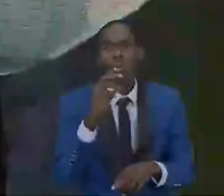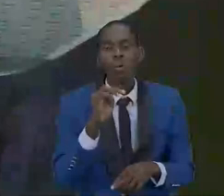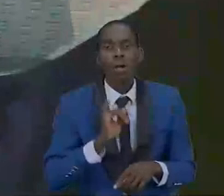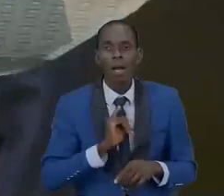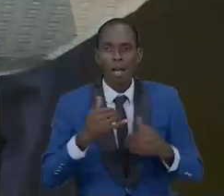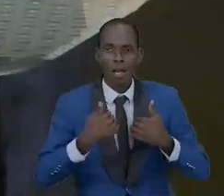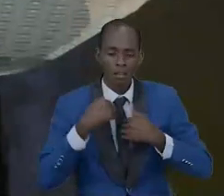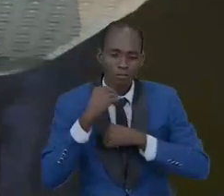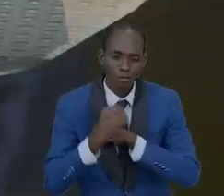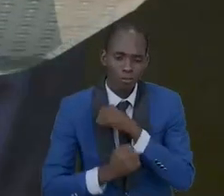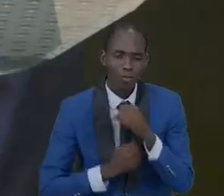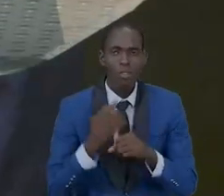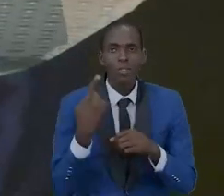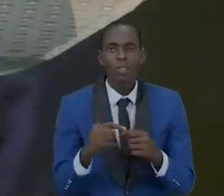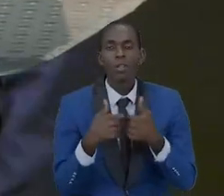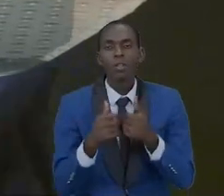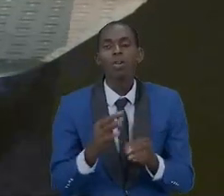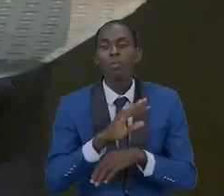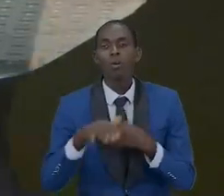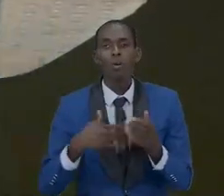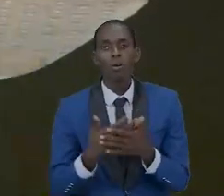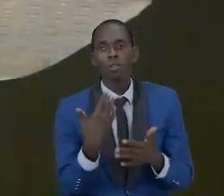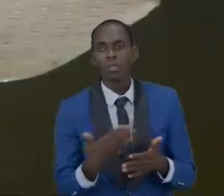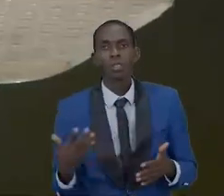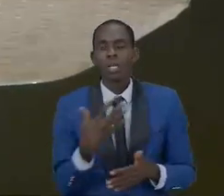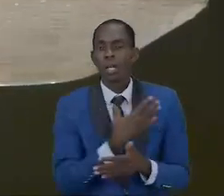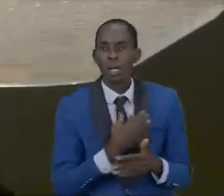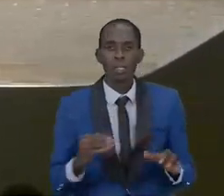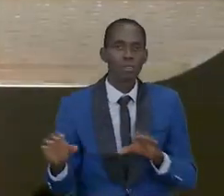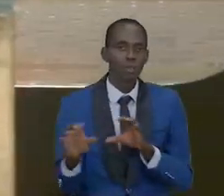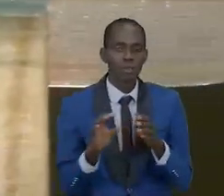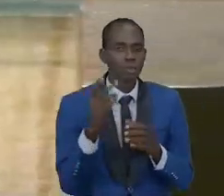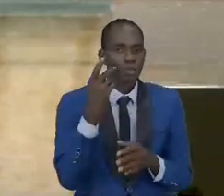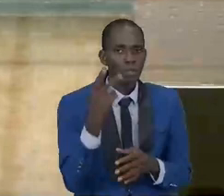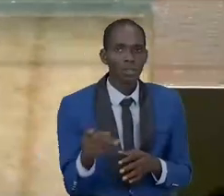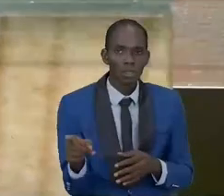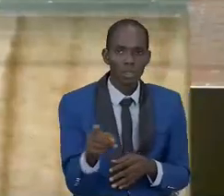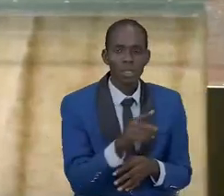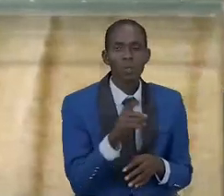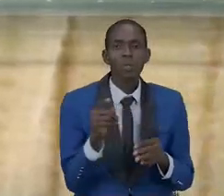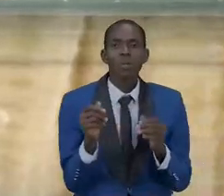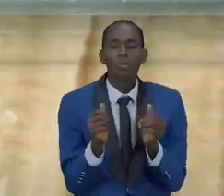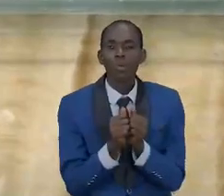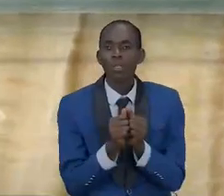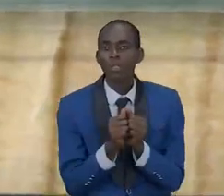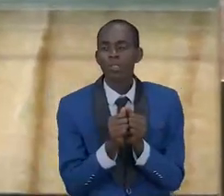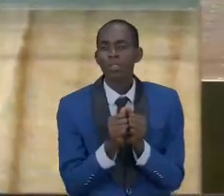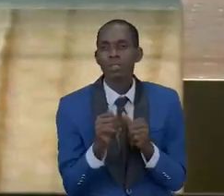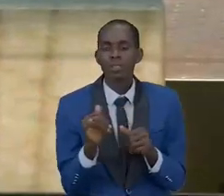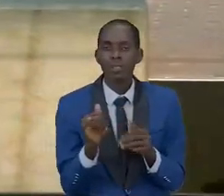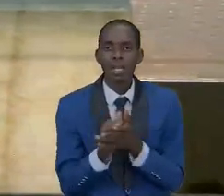à tout et je les regarde comme de la boue afin de gagner Christ